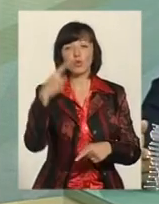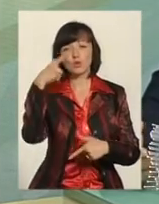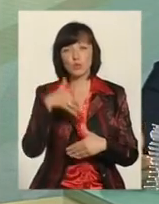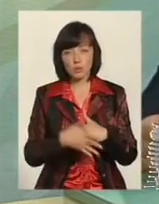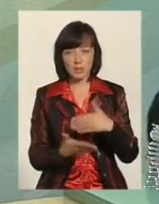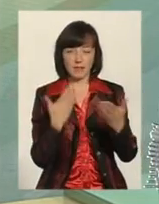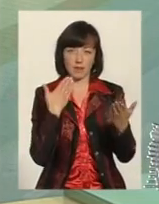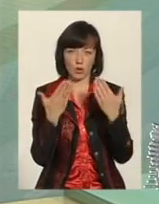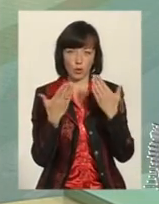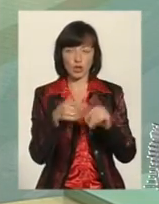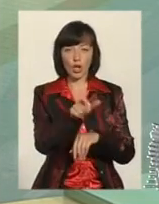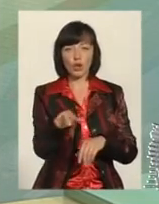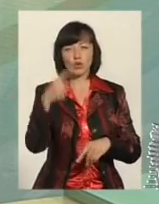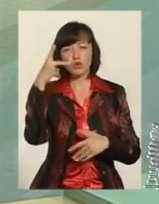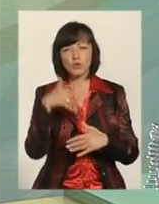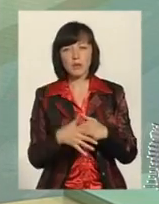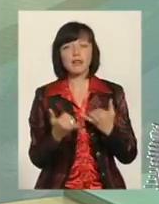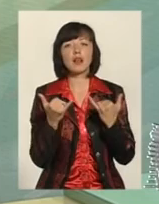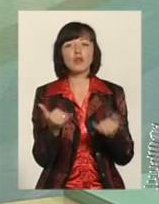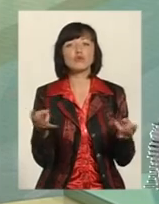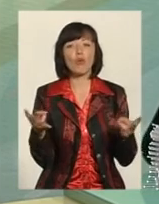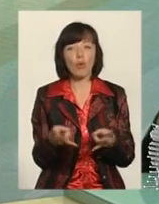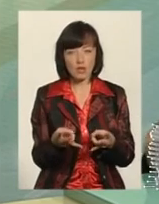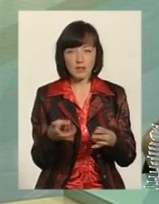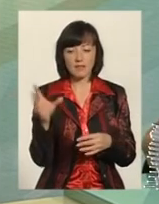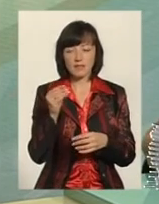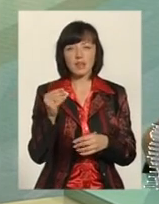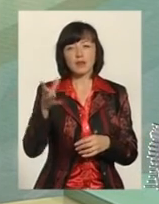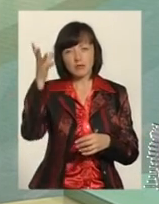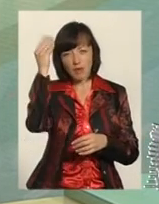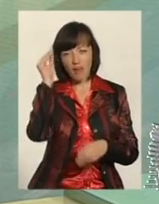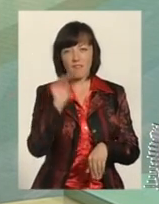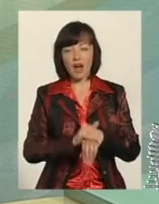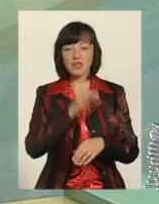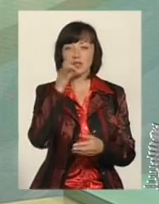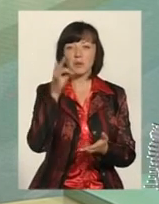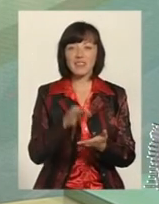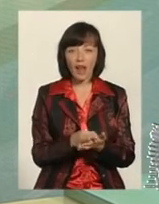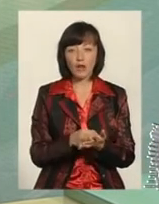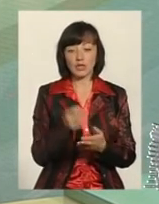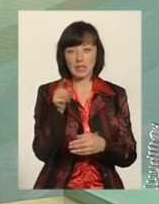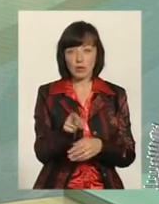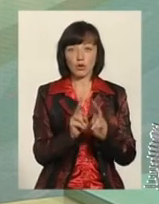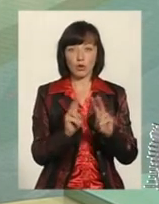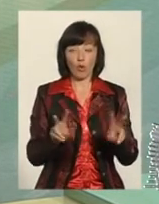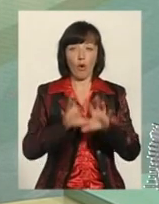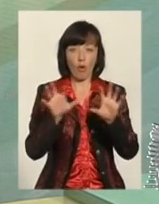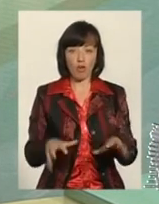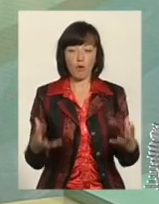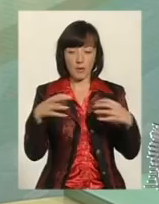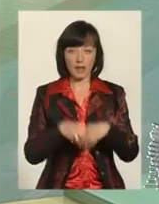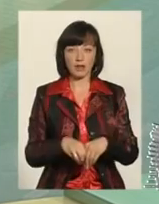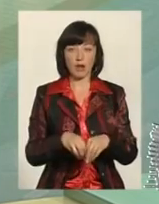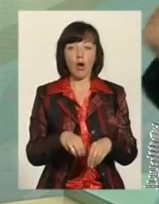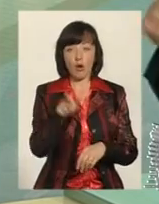розумінням відносяться, люди розуміють, для чого це. Вони усвідомлюють факт відповідальності, що ти, хто голову об'єднаної громади, яку